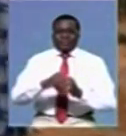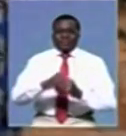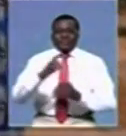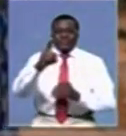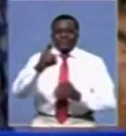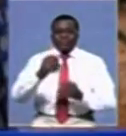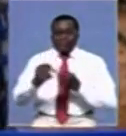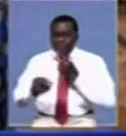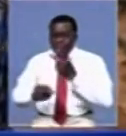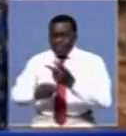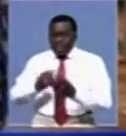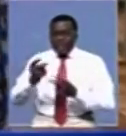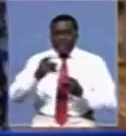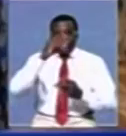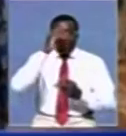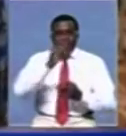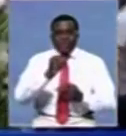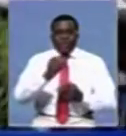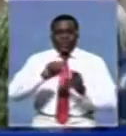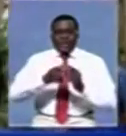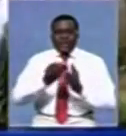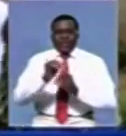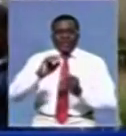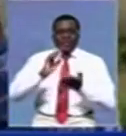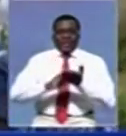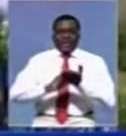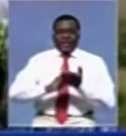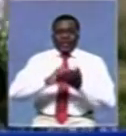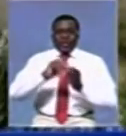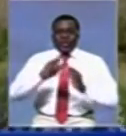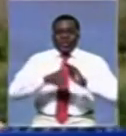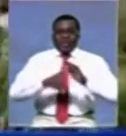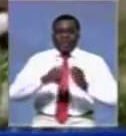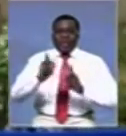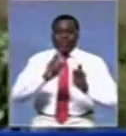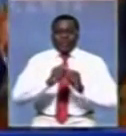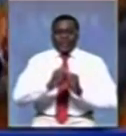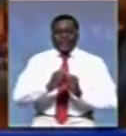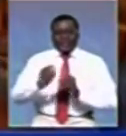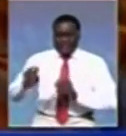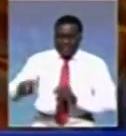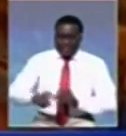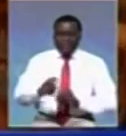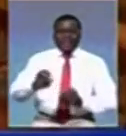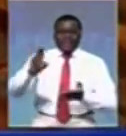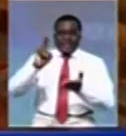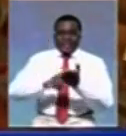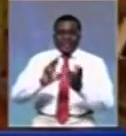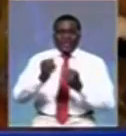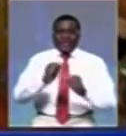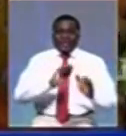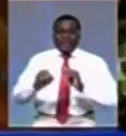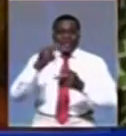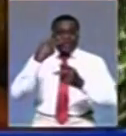Le périple de Jonathan Ao a démarré par l'école primaire publique d'Agbara. Ce déplacement s'inscrit dans le cadre des